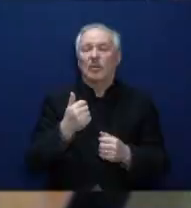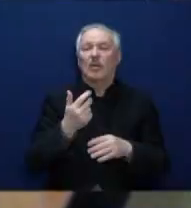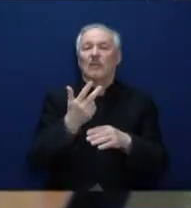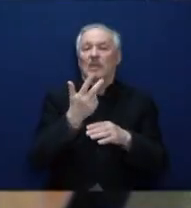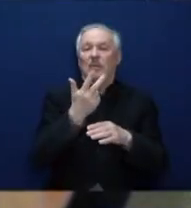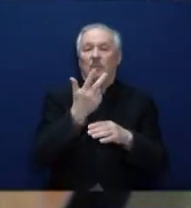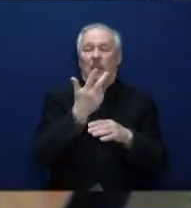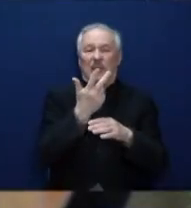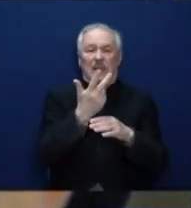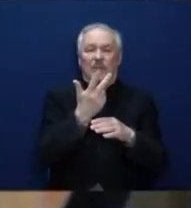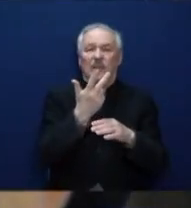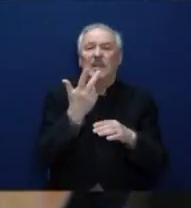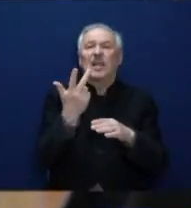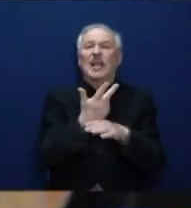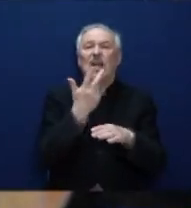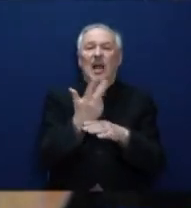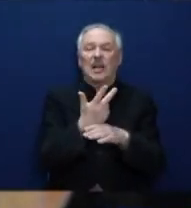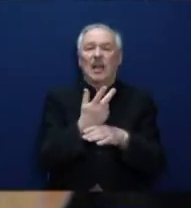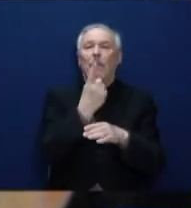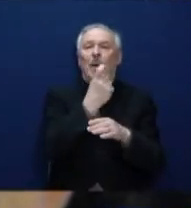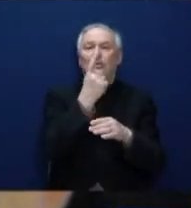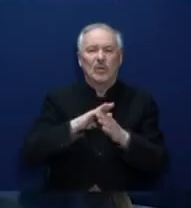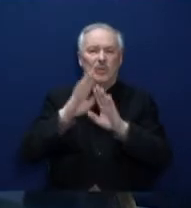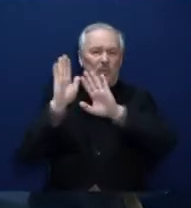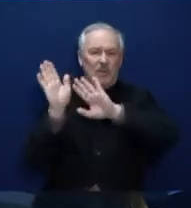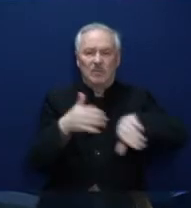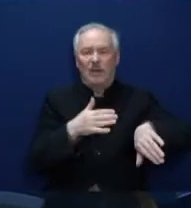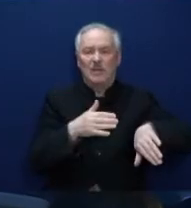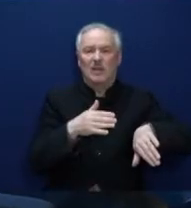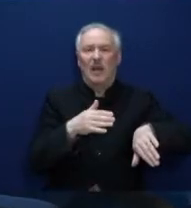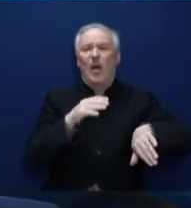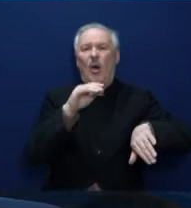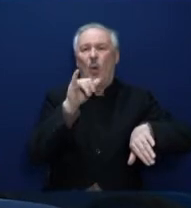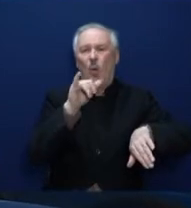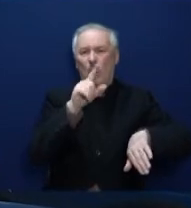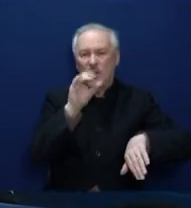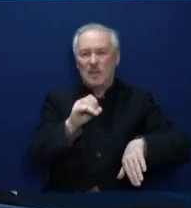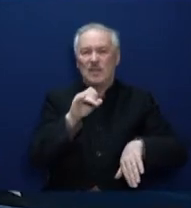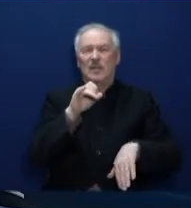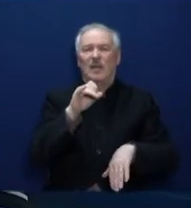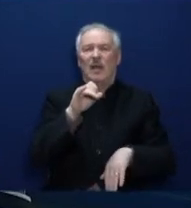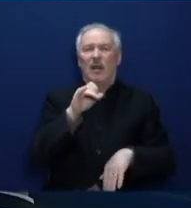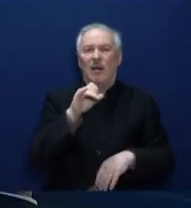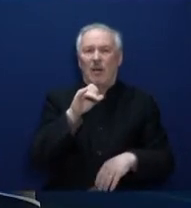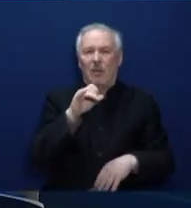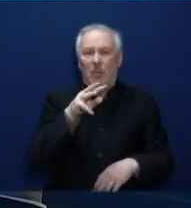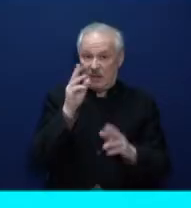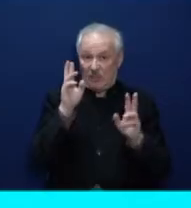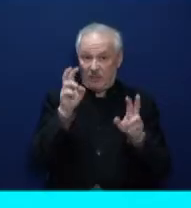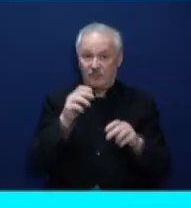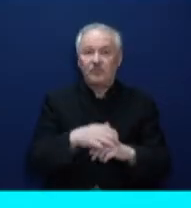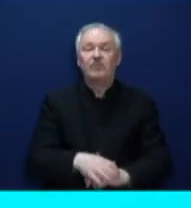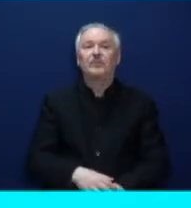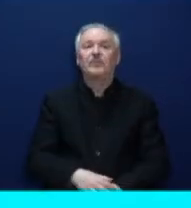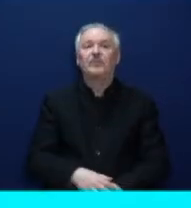47 поликлиник, 65 стационаров и 34 станции скорой помощи. И эта работа продолжится. Также